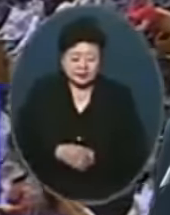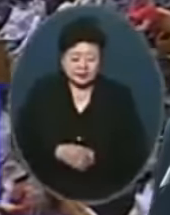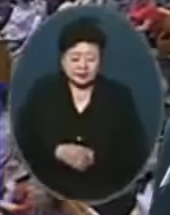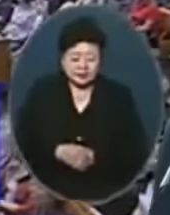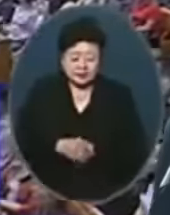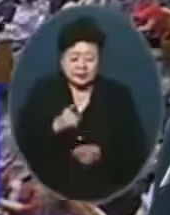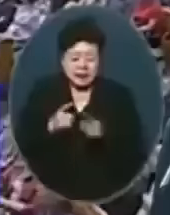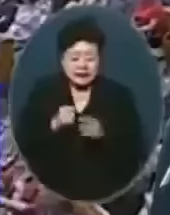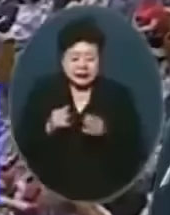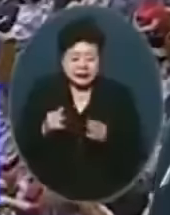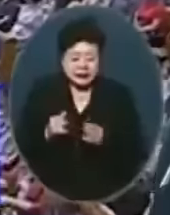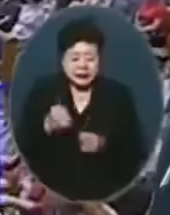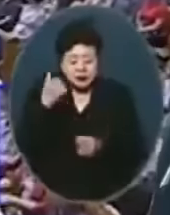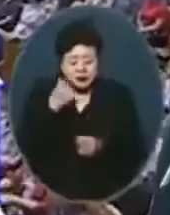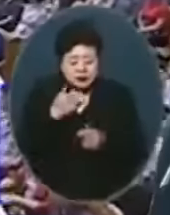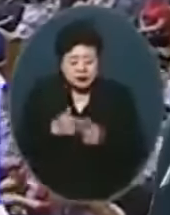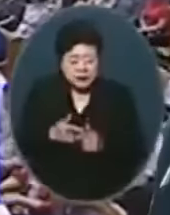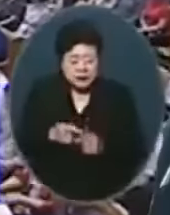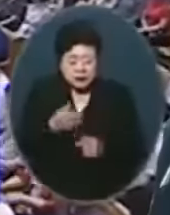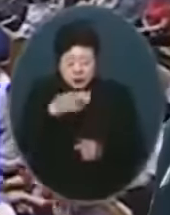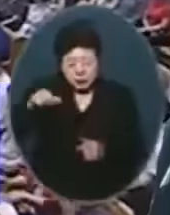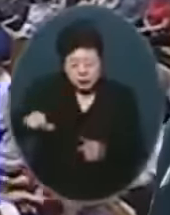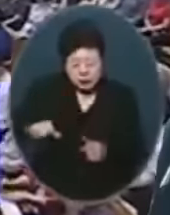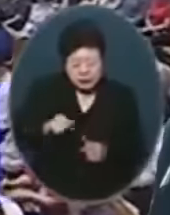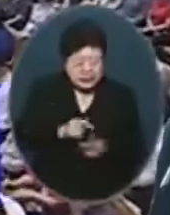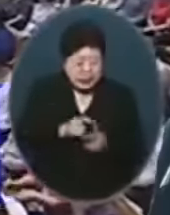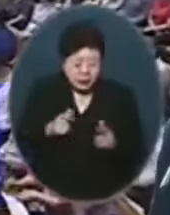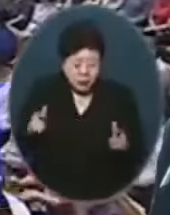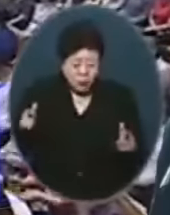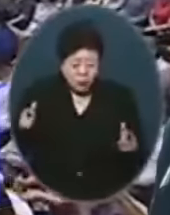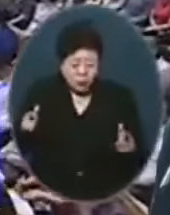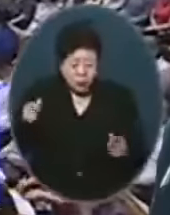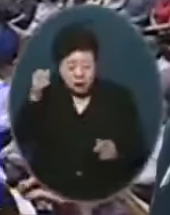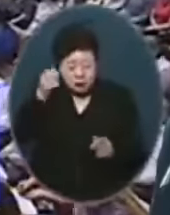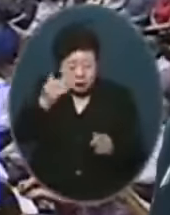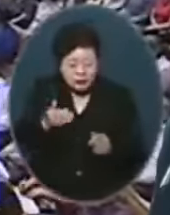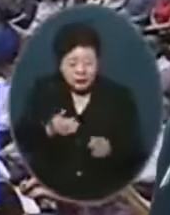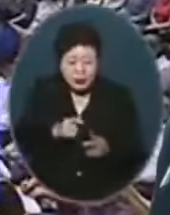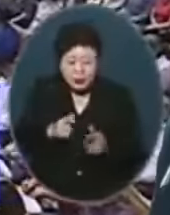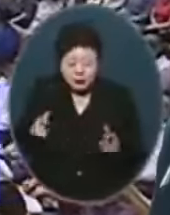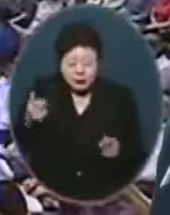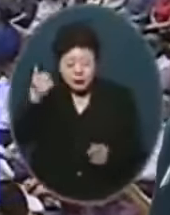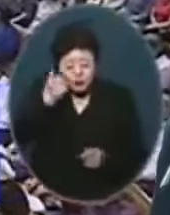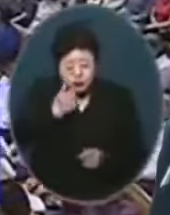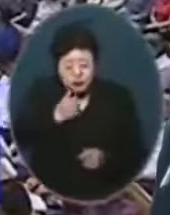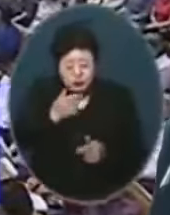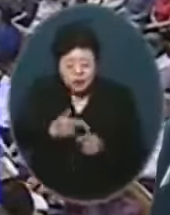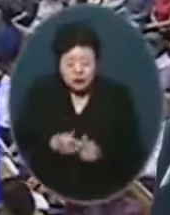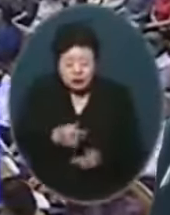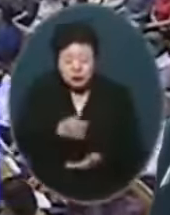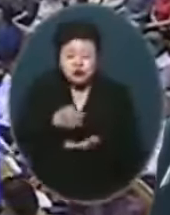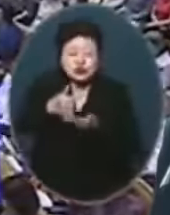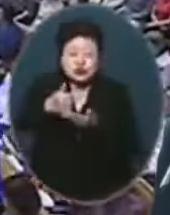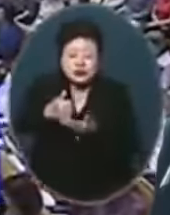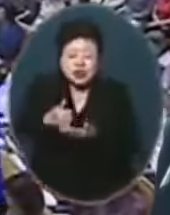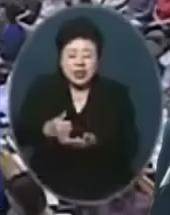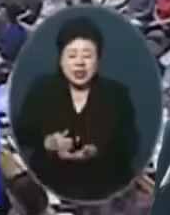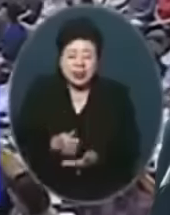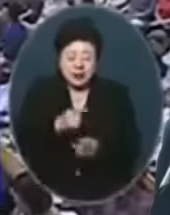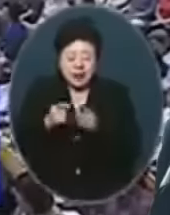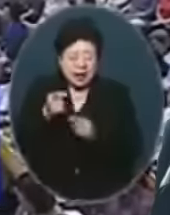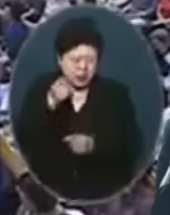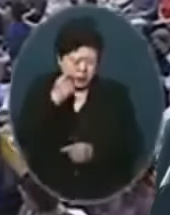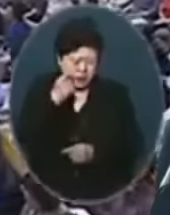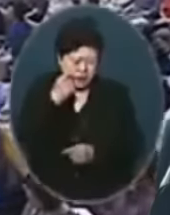일하는 자는 누구든지 예수를 저주할 자라 하지 아니하고 또 성령으로 아니하고는 누구든지 예수를 주시라 할 수